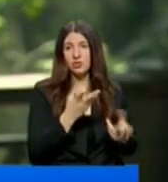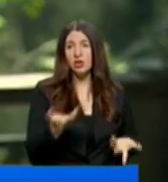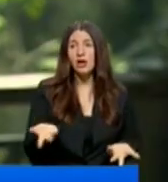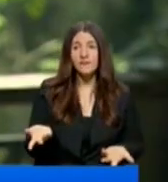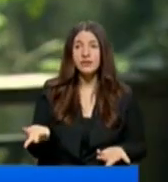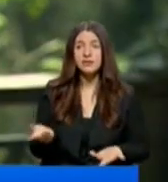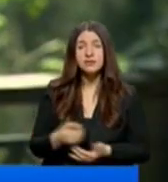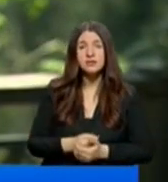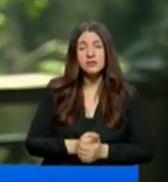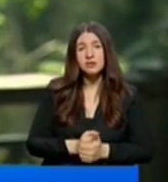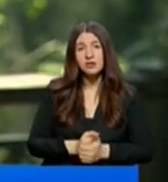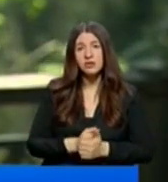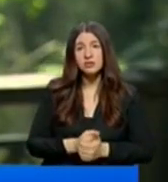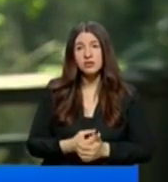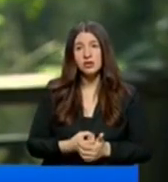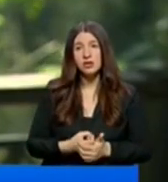Evet.